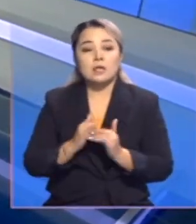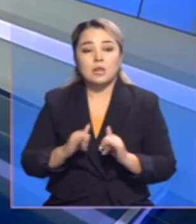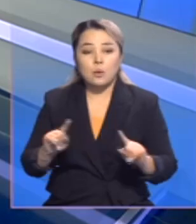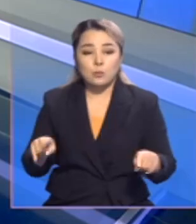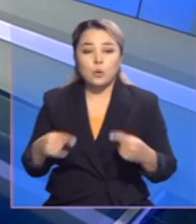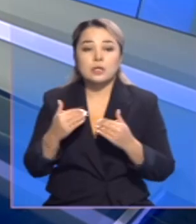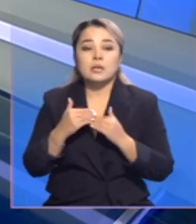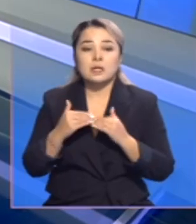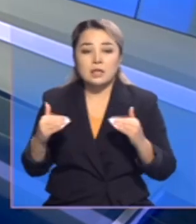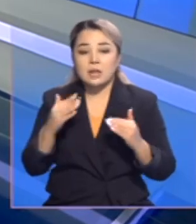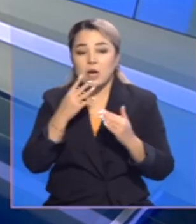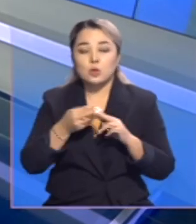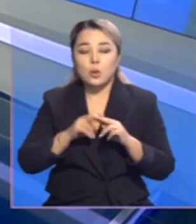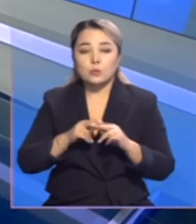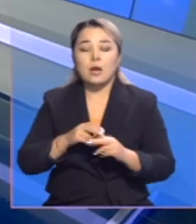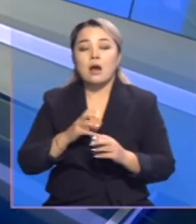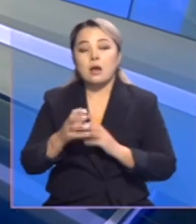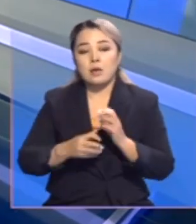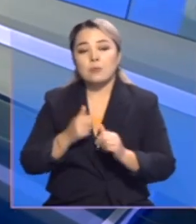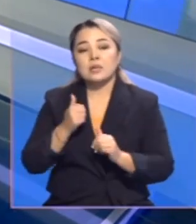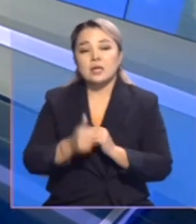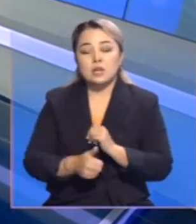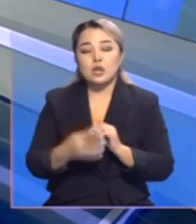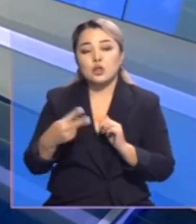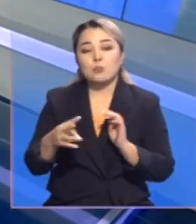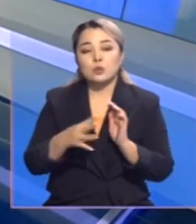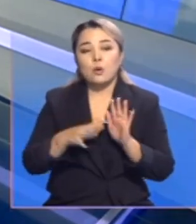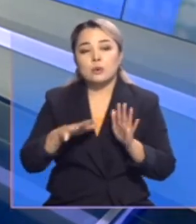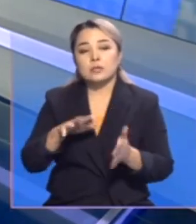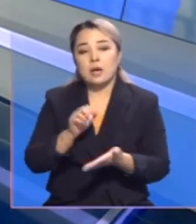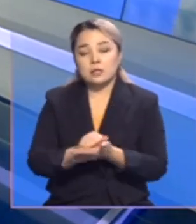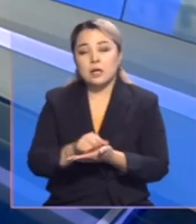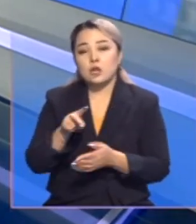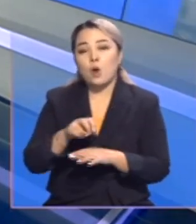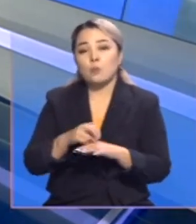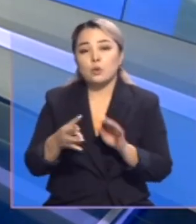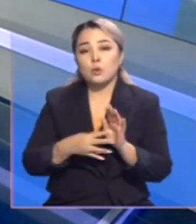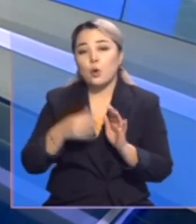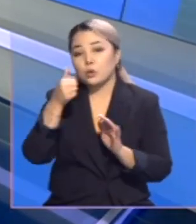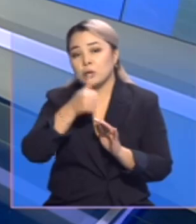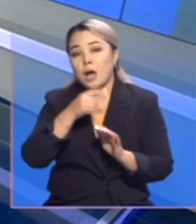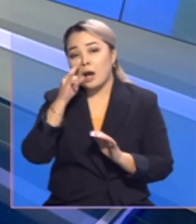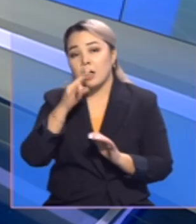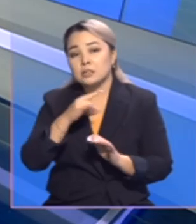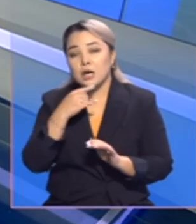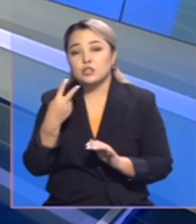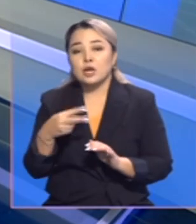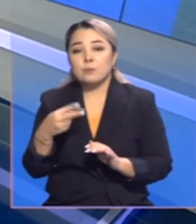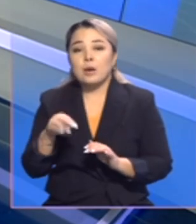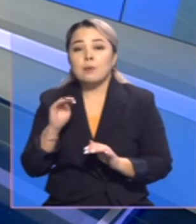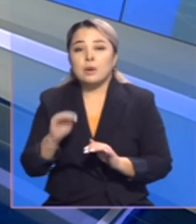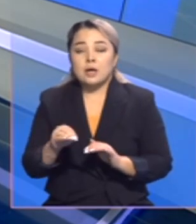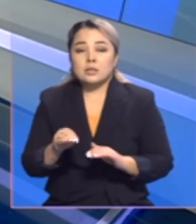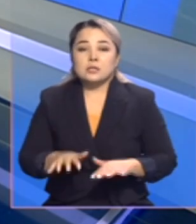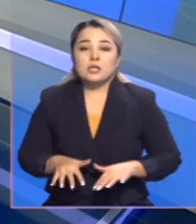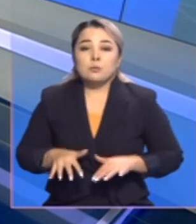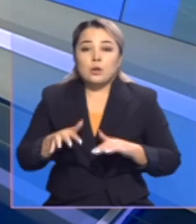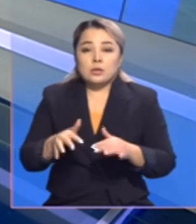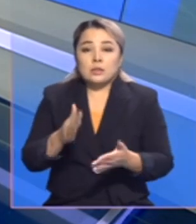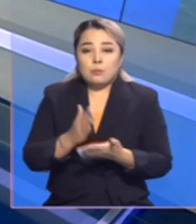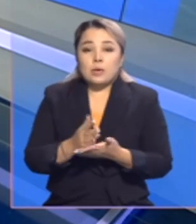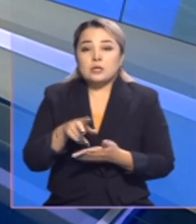деңгейі бойынша әлемдік рейтингте 29-шы орында. Бірақ 2019 жылы Қазақстанға 20 мың кибершабуыл